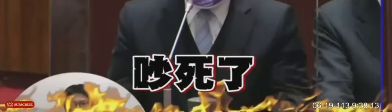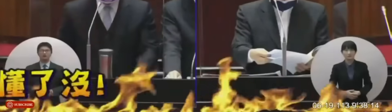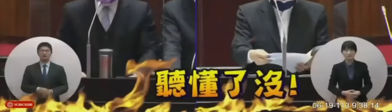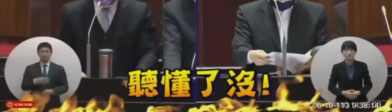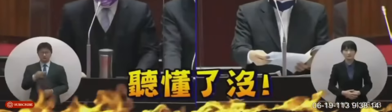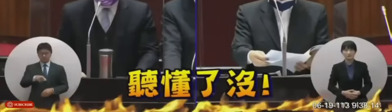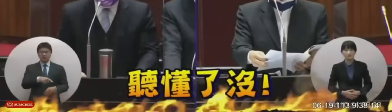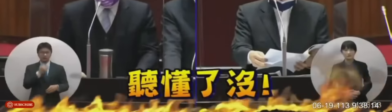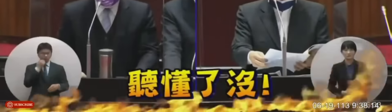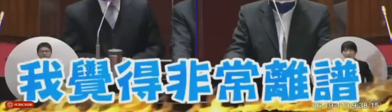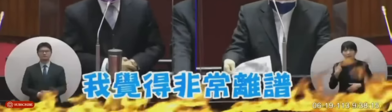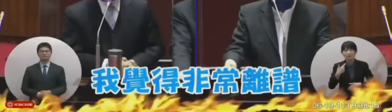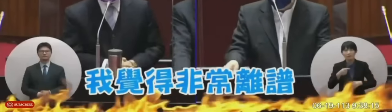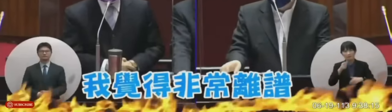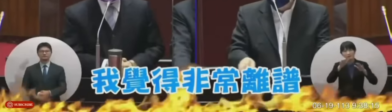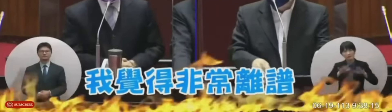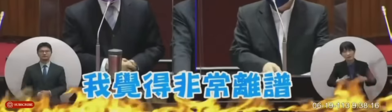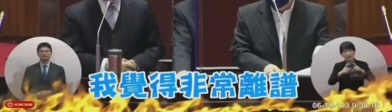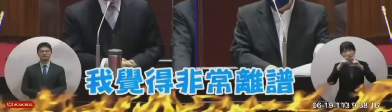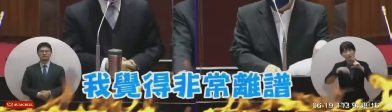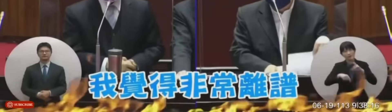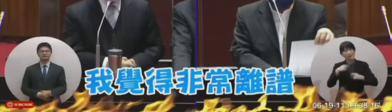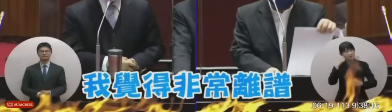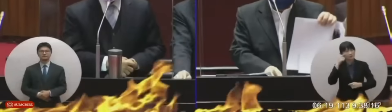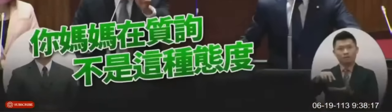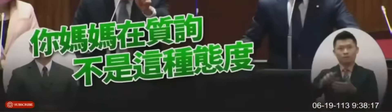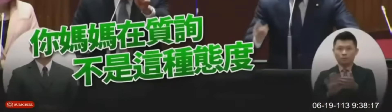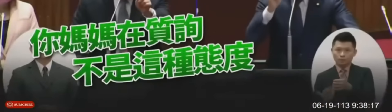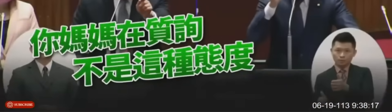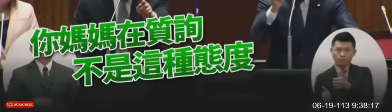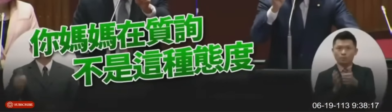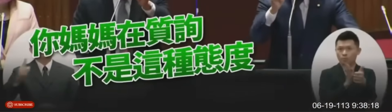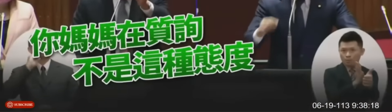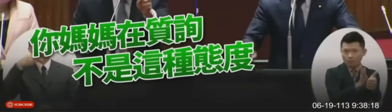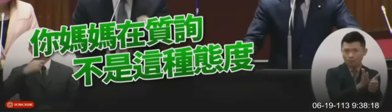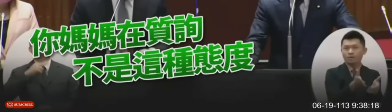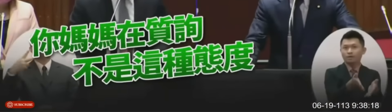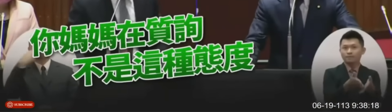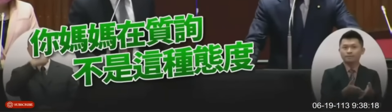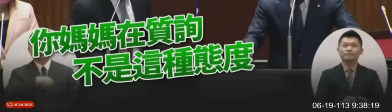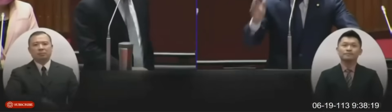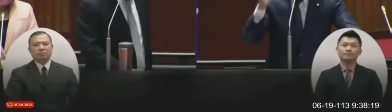死！ 听懂了没？ 我觉得真的非常的离谱哈。 台湾人民电话接受提供